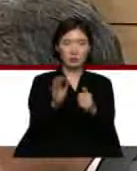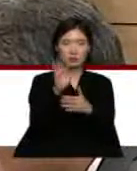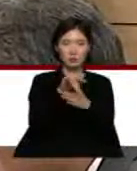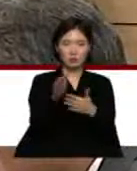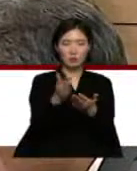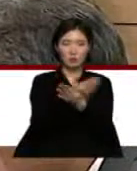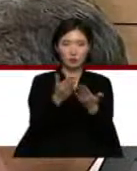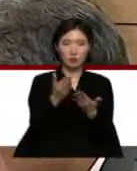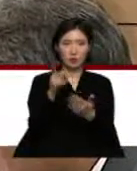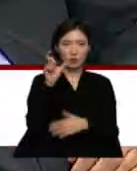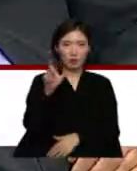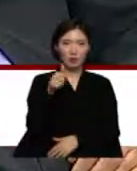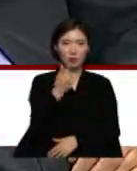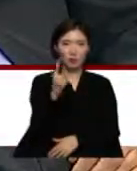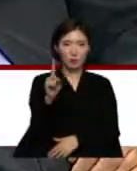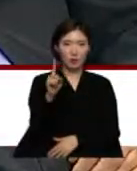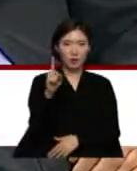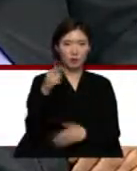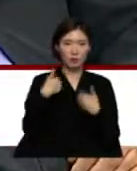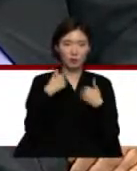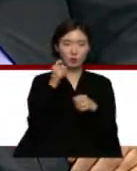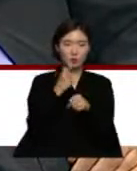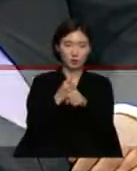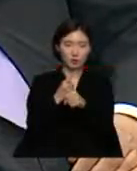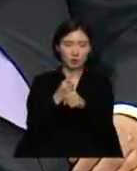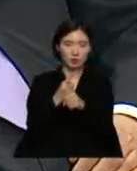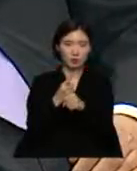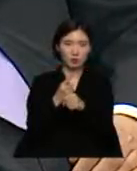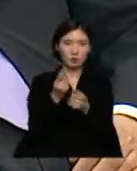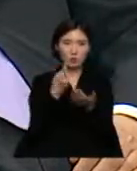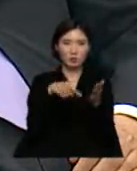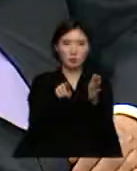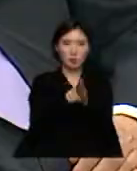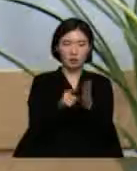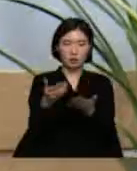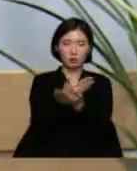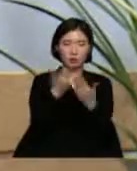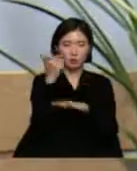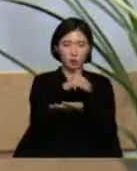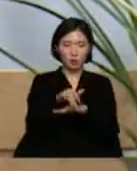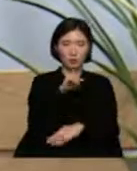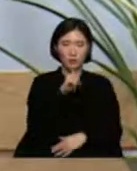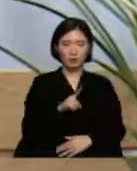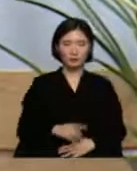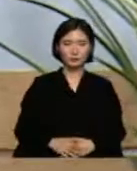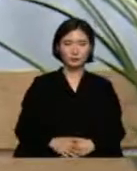강화의 필요성의 뜻을 같이 하고 이를 실현하기 위한 소통 역시 증대하겠다고 덧붙였습니다.